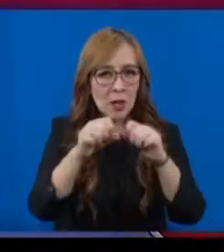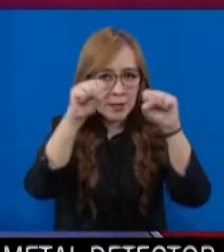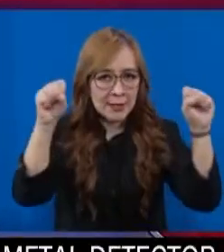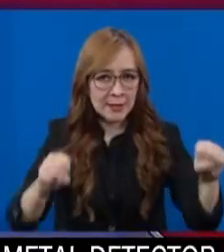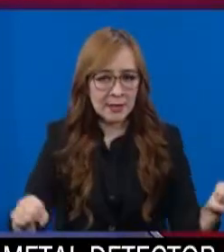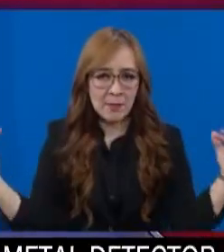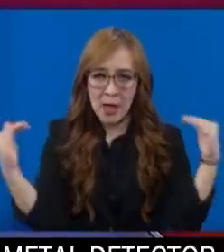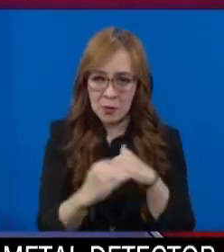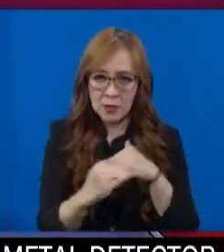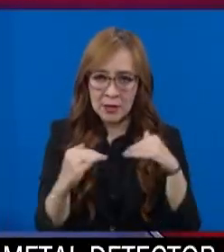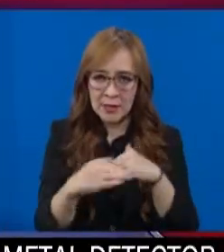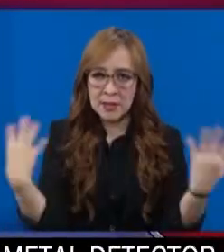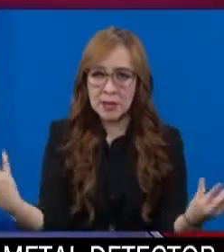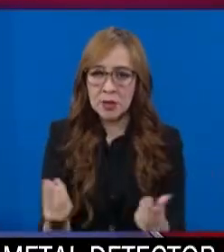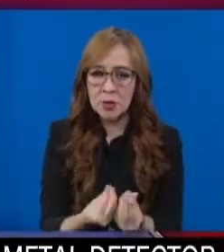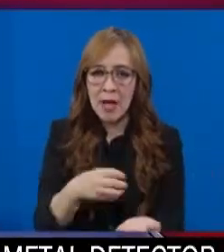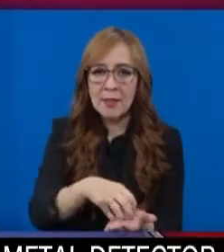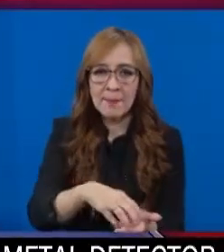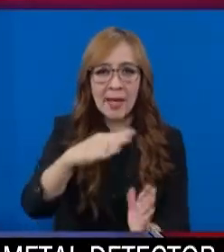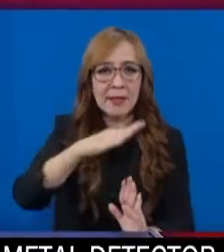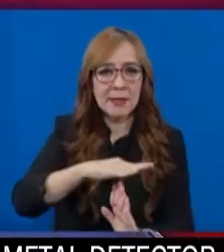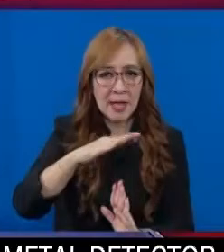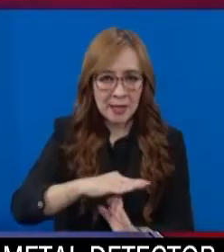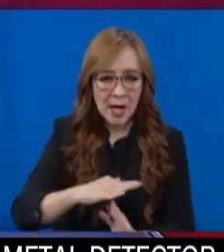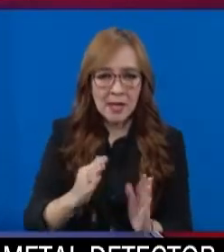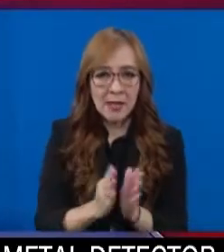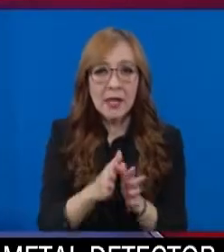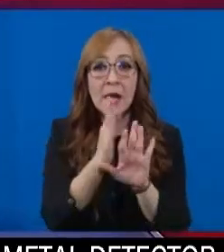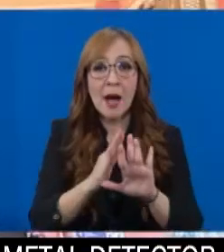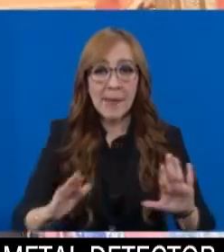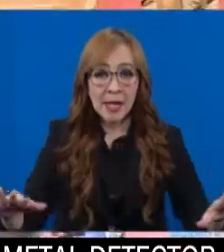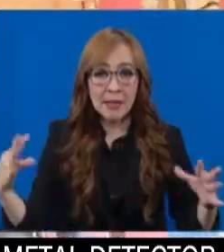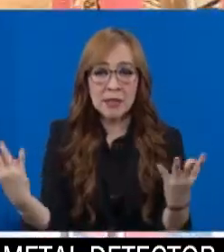sejumlah rest area dan memastikan keamanan sejumlah gereja